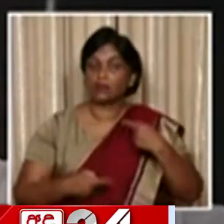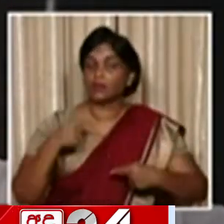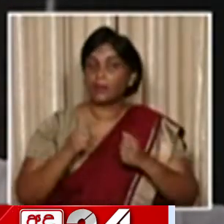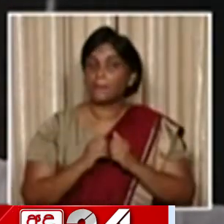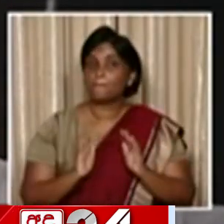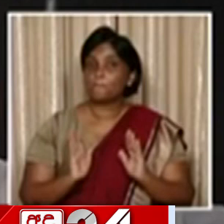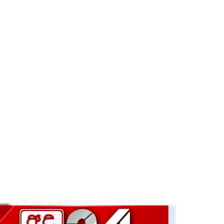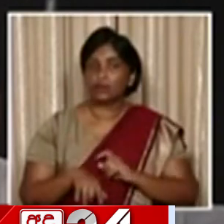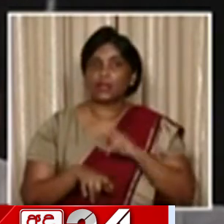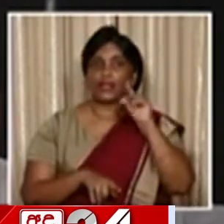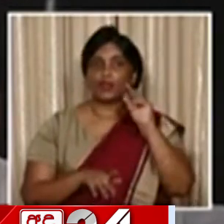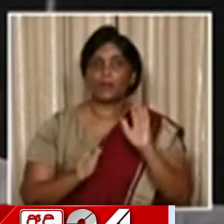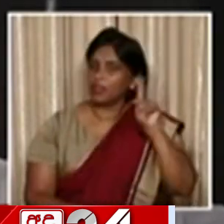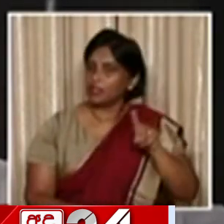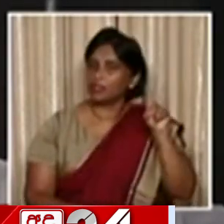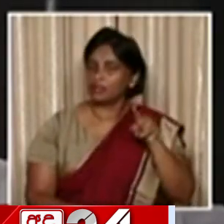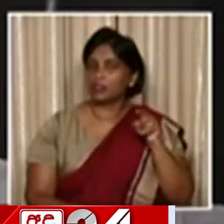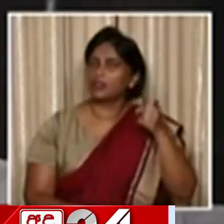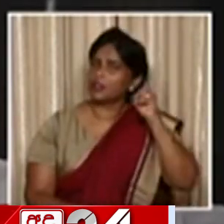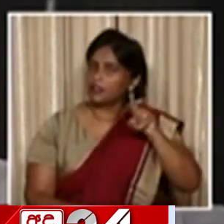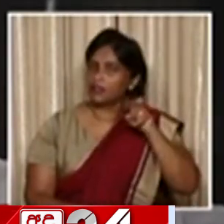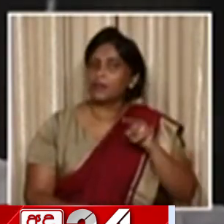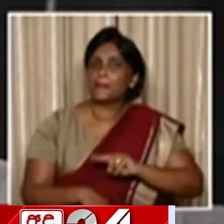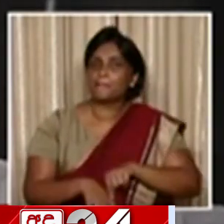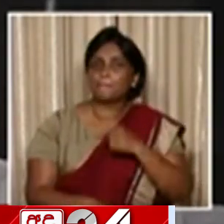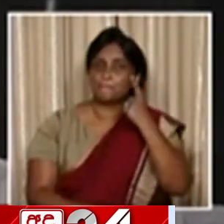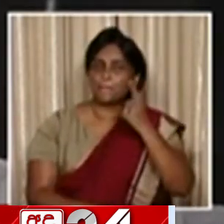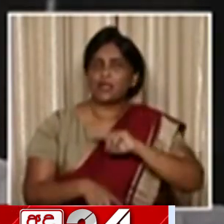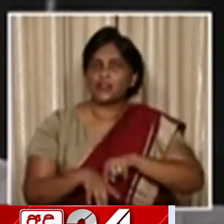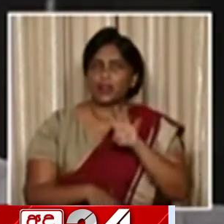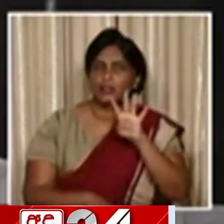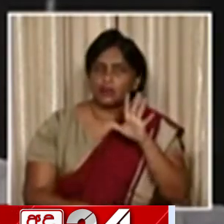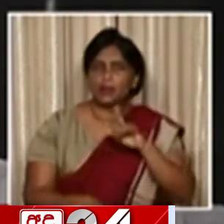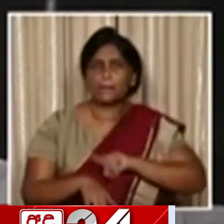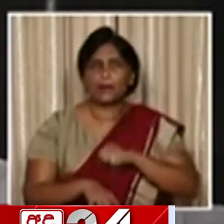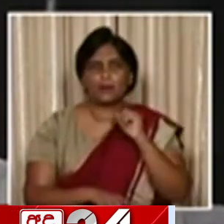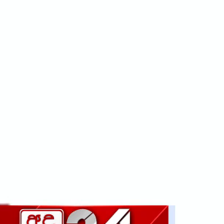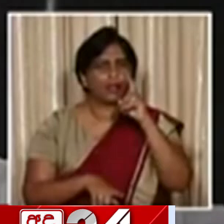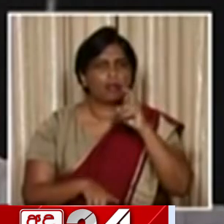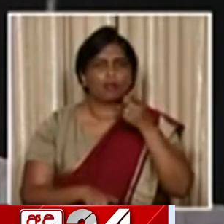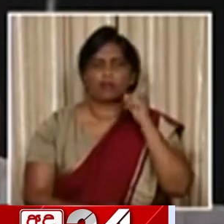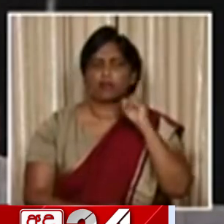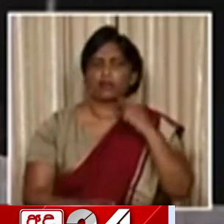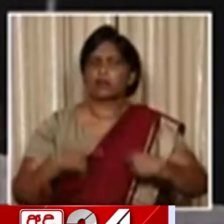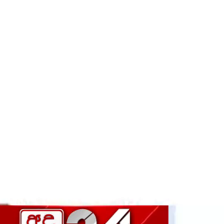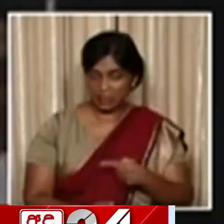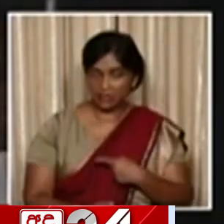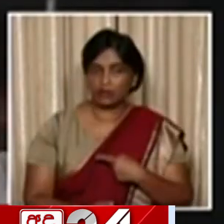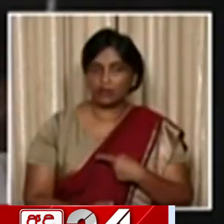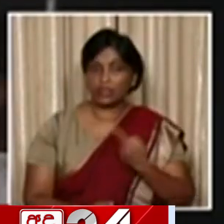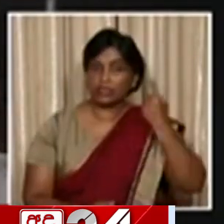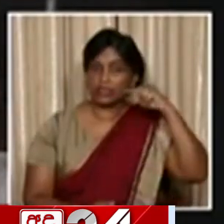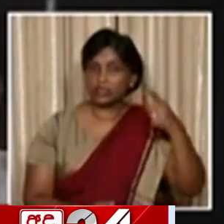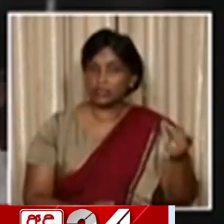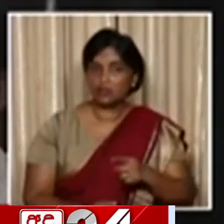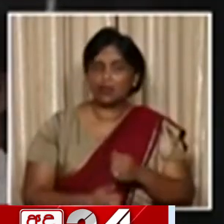ආරම්භ කරලා තියෙන්නේ 11ට පැයක් පරක්කු හැමදාම පැයක් විනාඩි 45ක් විනාඩි 50ක් පැය එකමාරක් මේ විවාදය පරක්කුයි ඊයේ